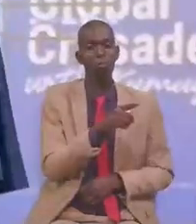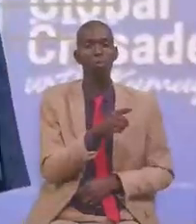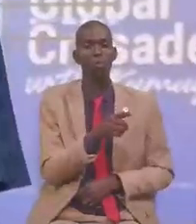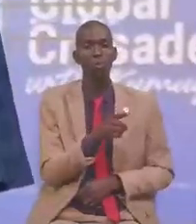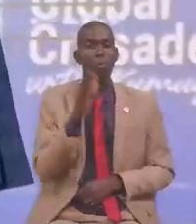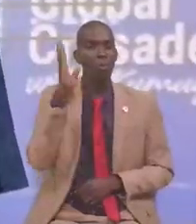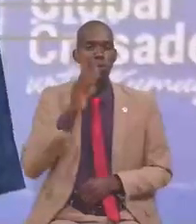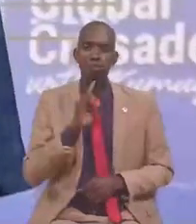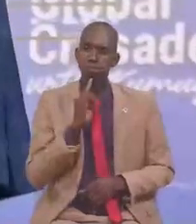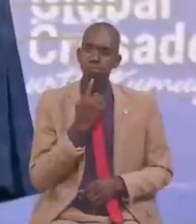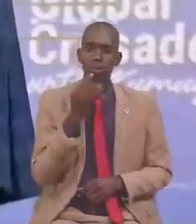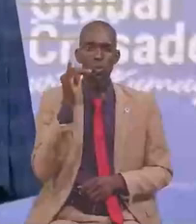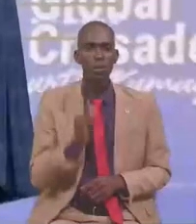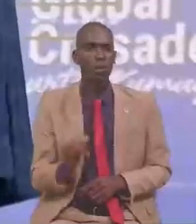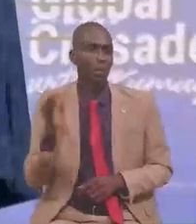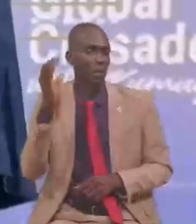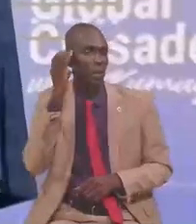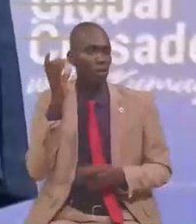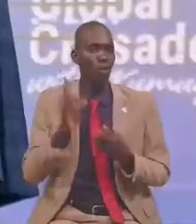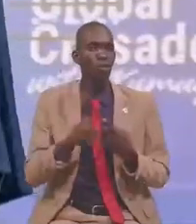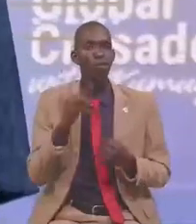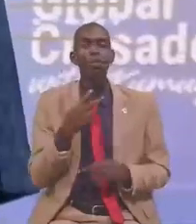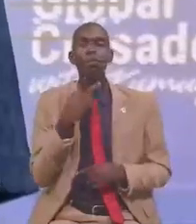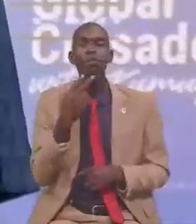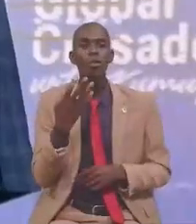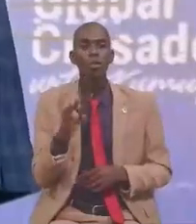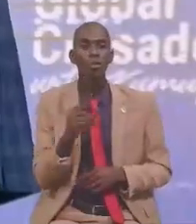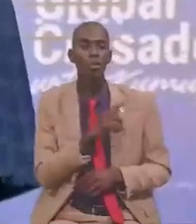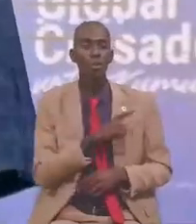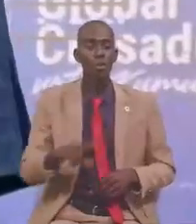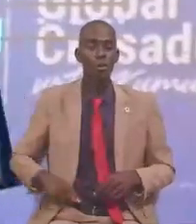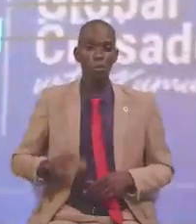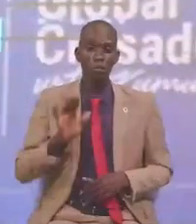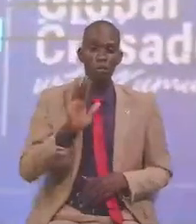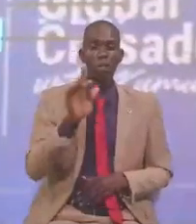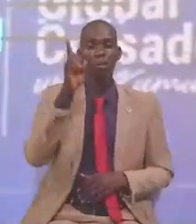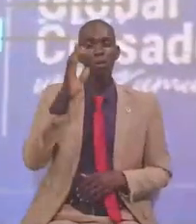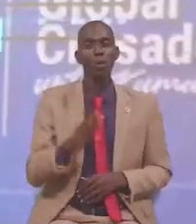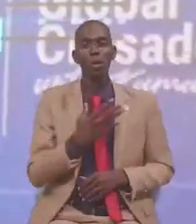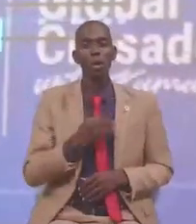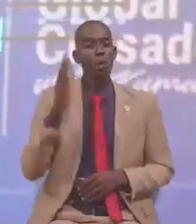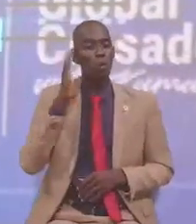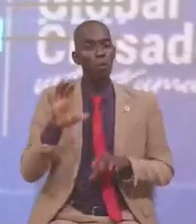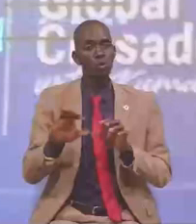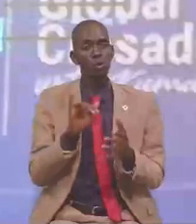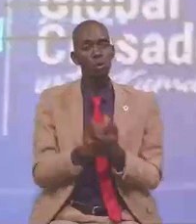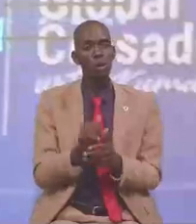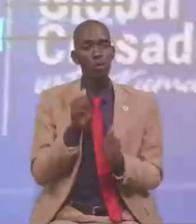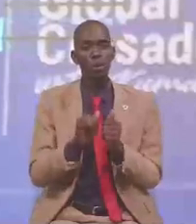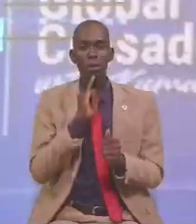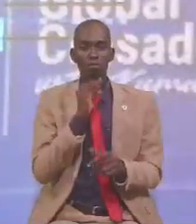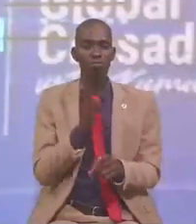tu écoutes attentivement la voix de l'Éternel, ton Dieu, si tu fais ce qui est droit à ses